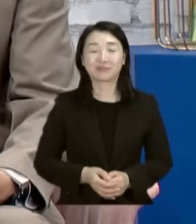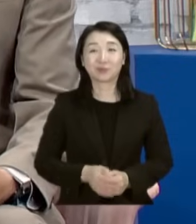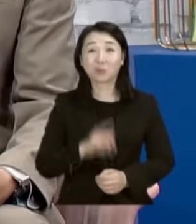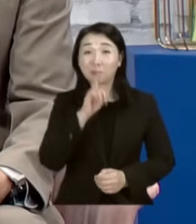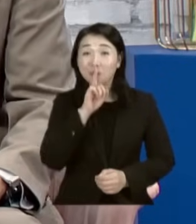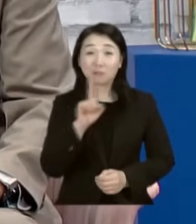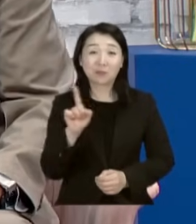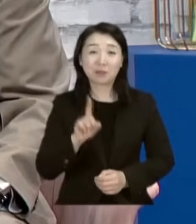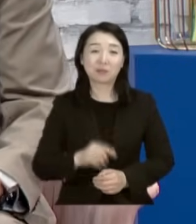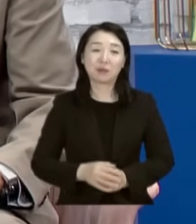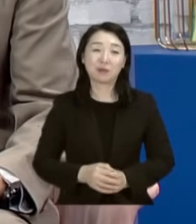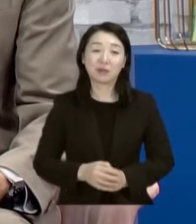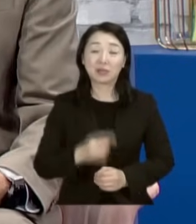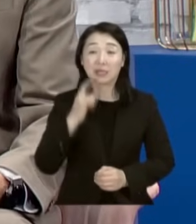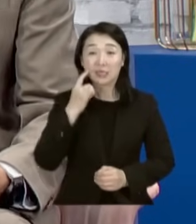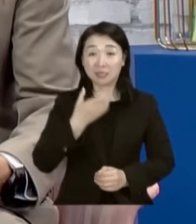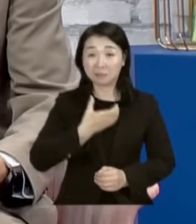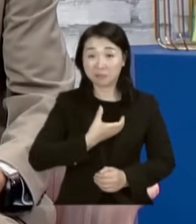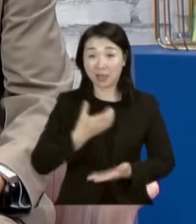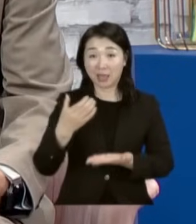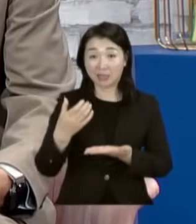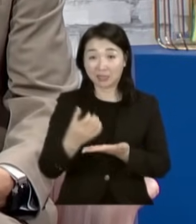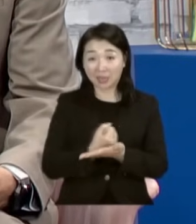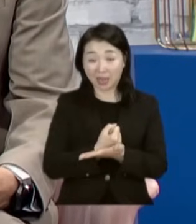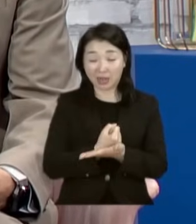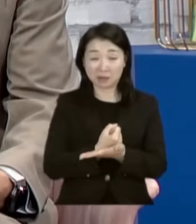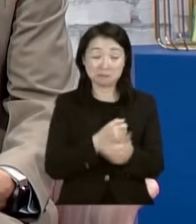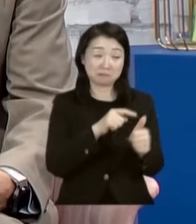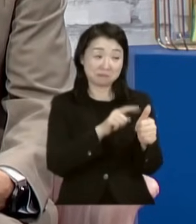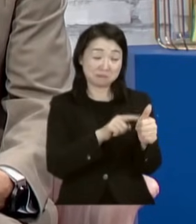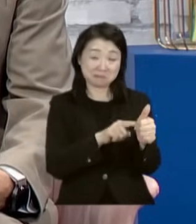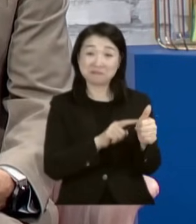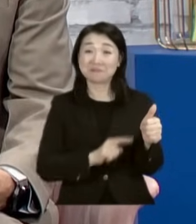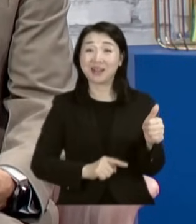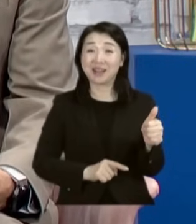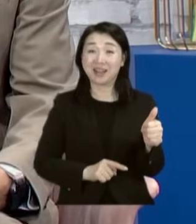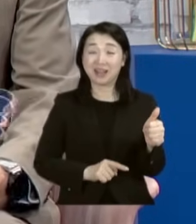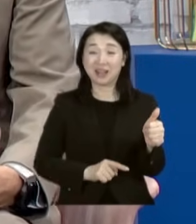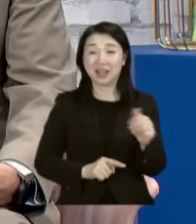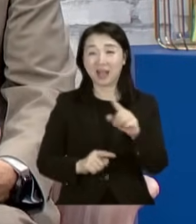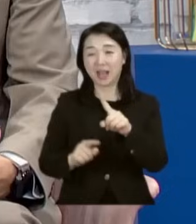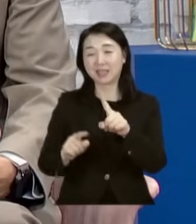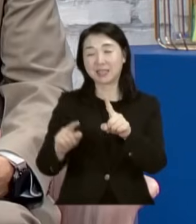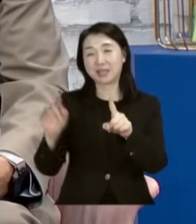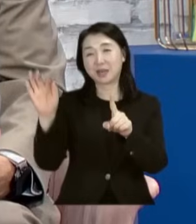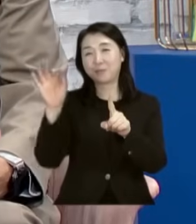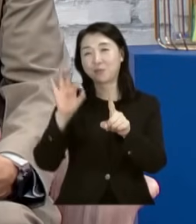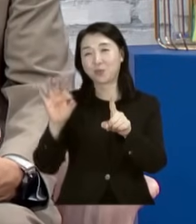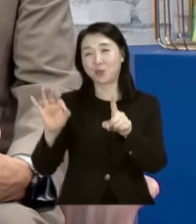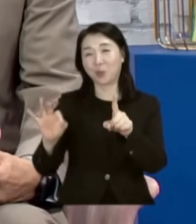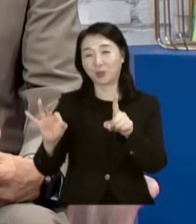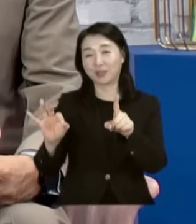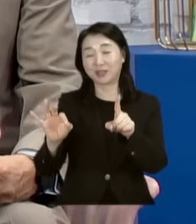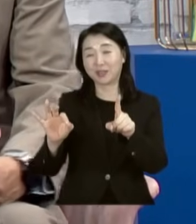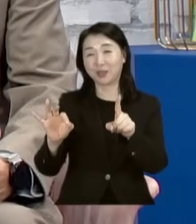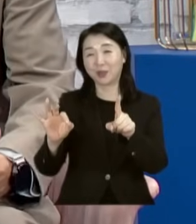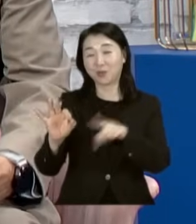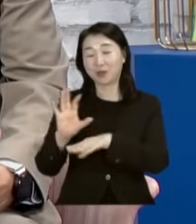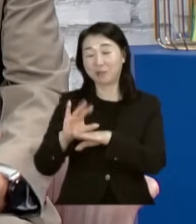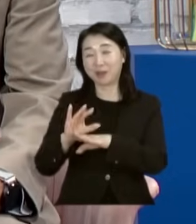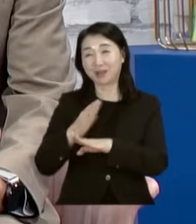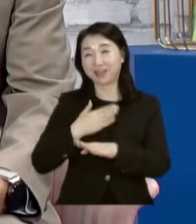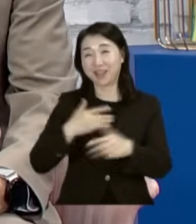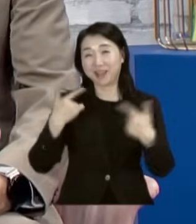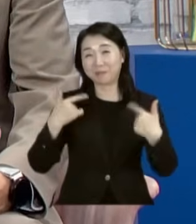저이 얘기 들었어요 그 금메달 있잖아요 우리 구 선수가 딴 그 금메달에 한 1% 정도는 내가 매일